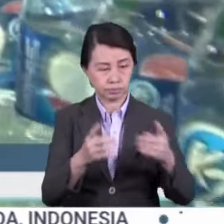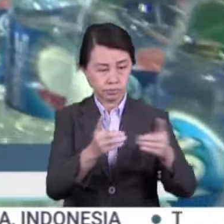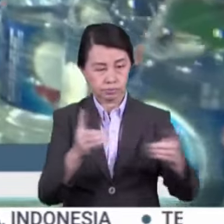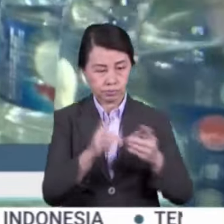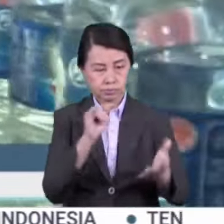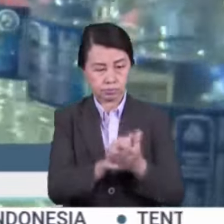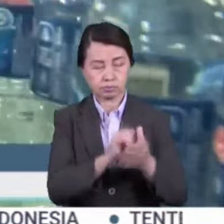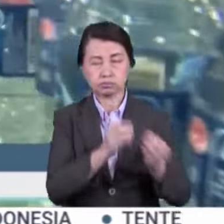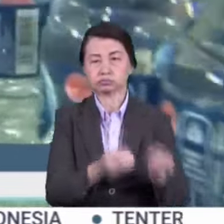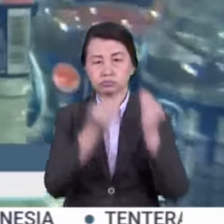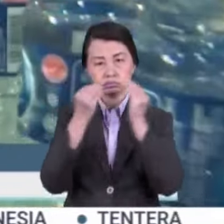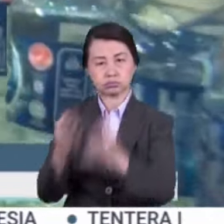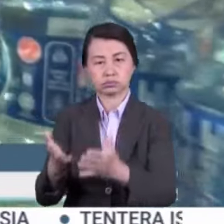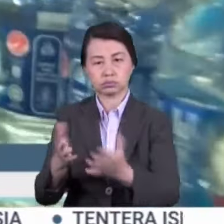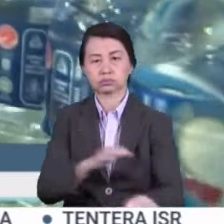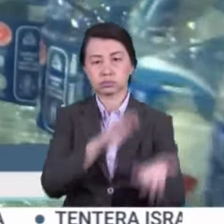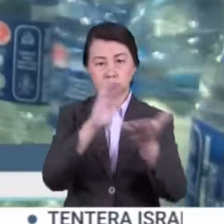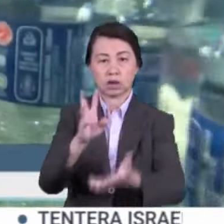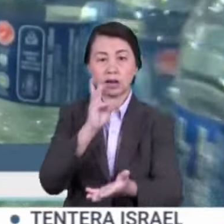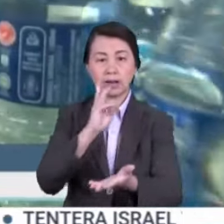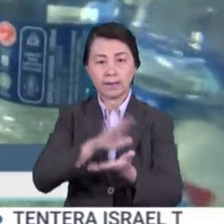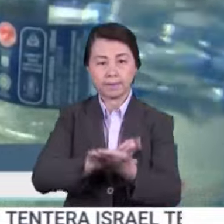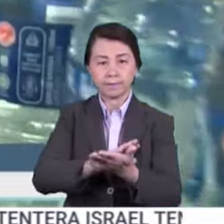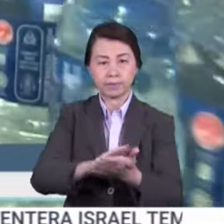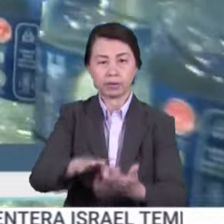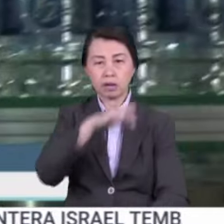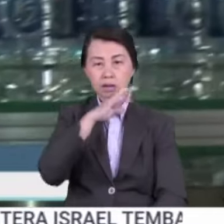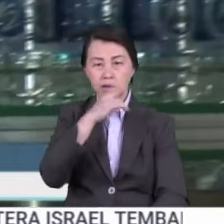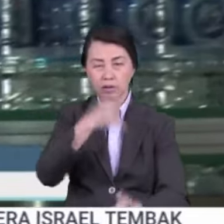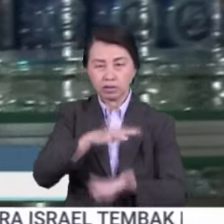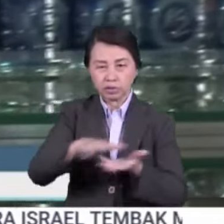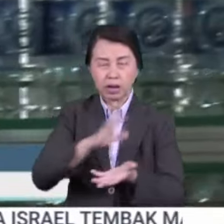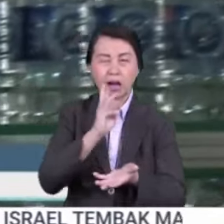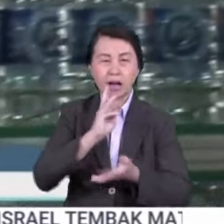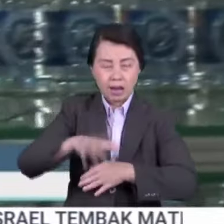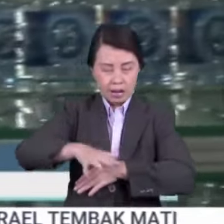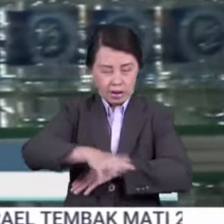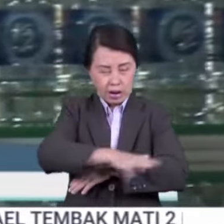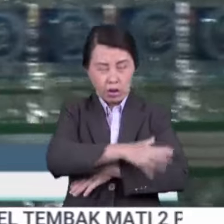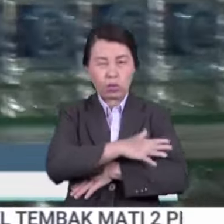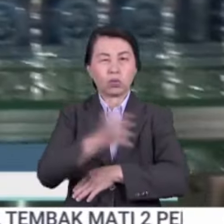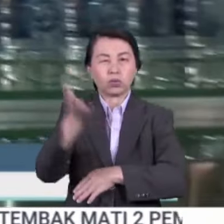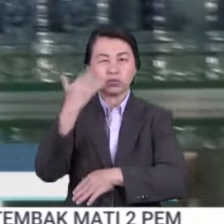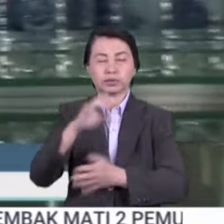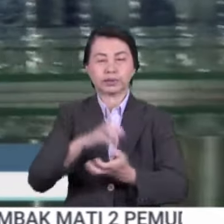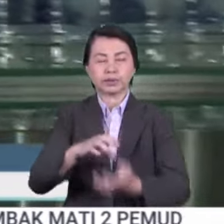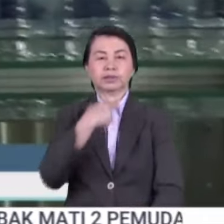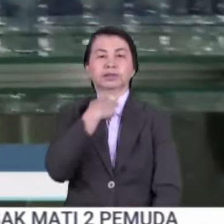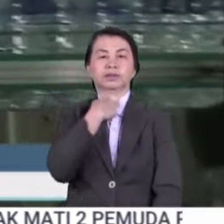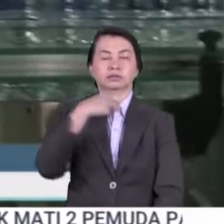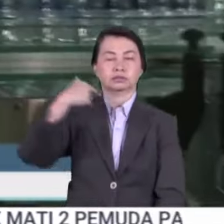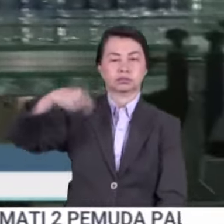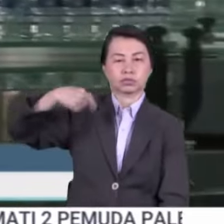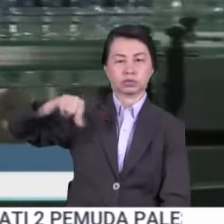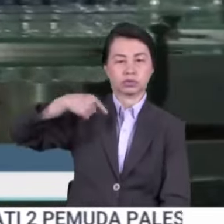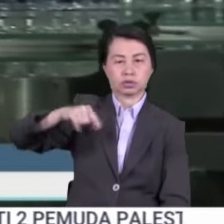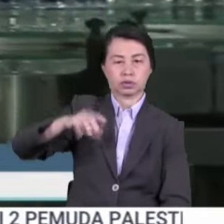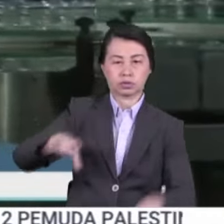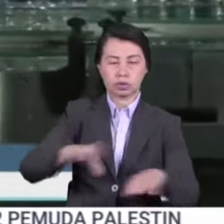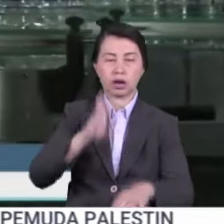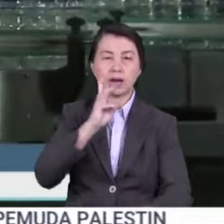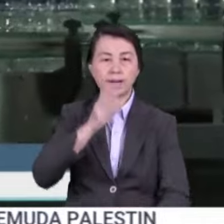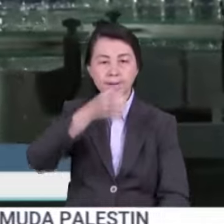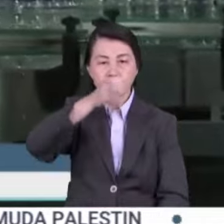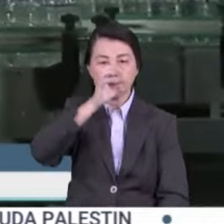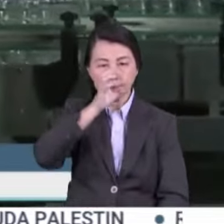ini memaklumkan bekalan air bersih tercemar campuran air laut sebelum ini telah menjejaskan kualiti penghasilan air